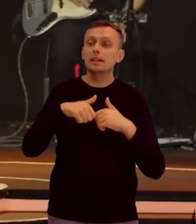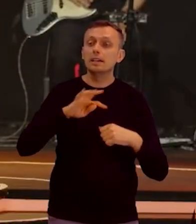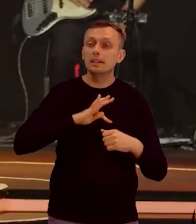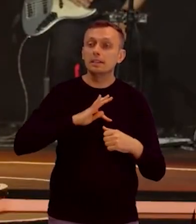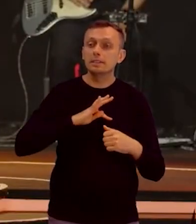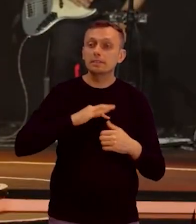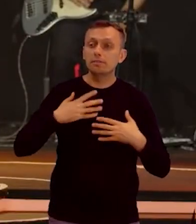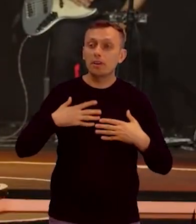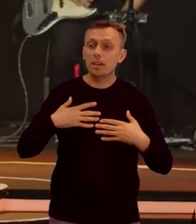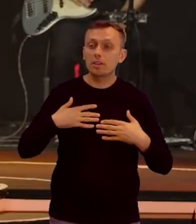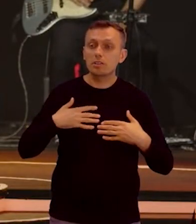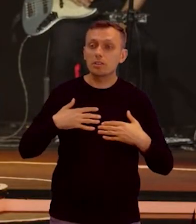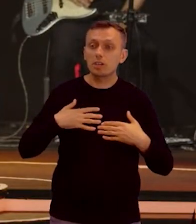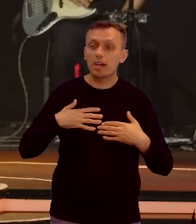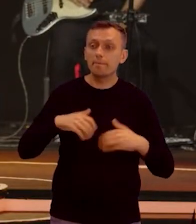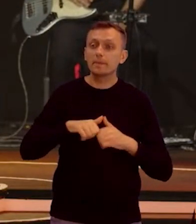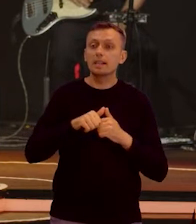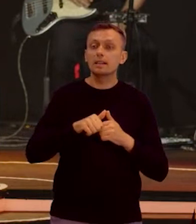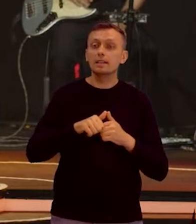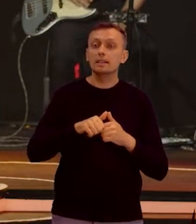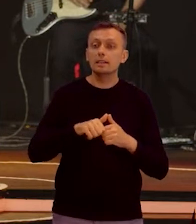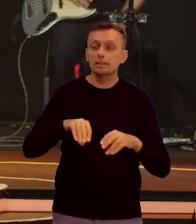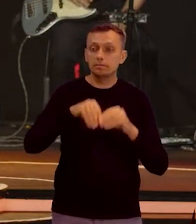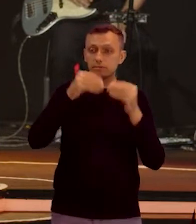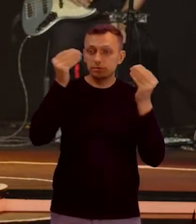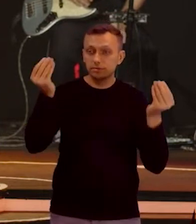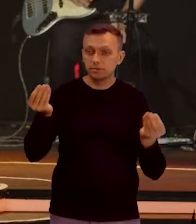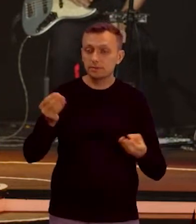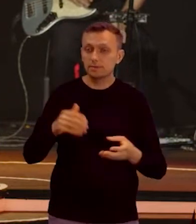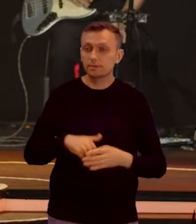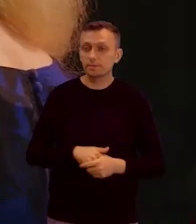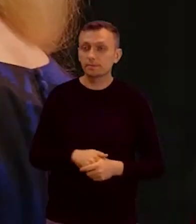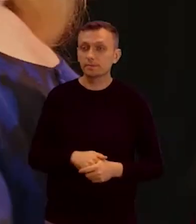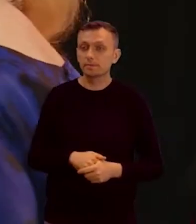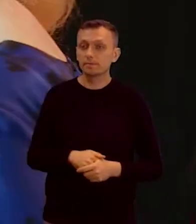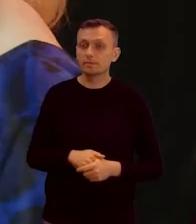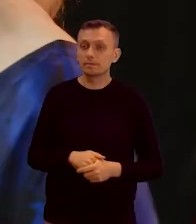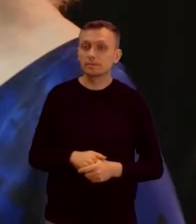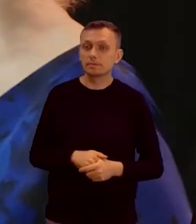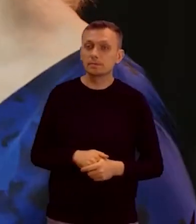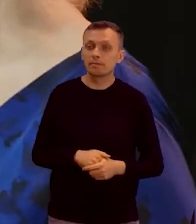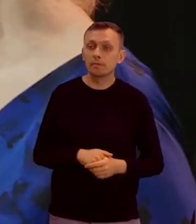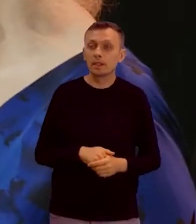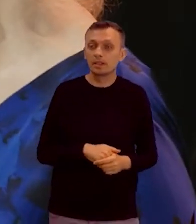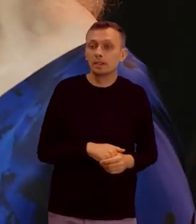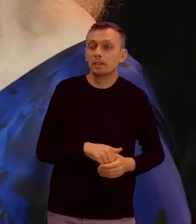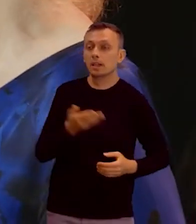nas, tylko do siebie i do świata. Bardzo ładnie to rezonuje z tymi słowami, które słyszeliśmy przed